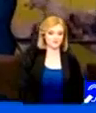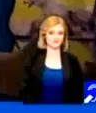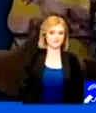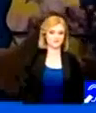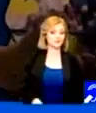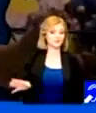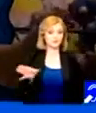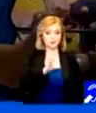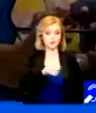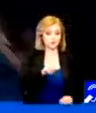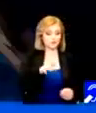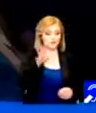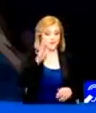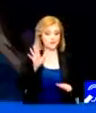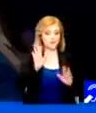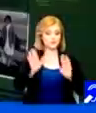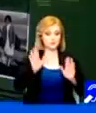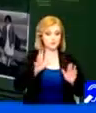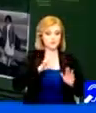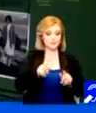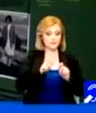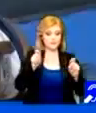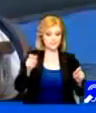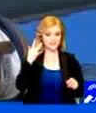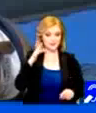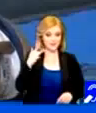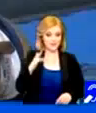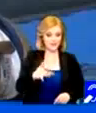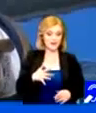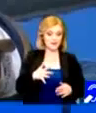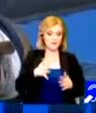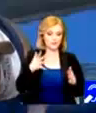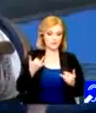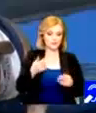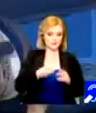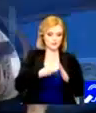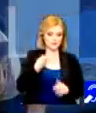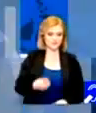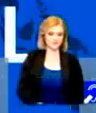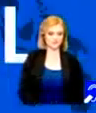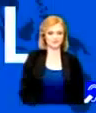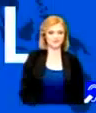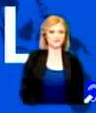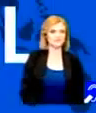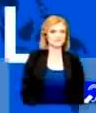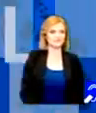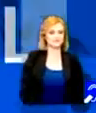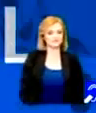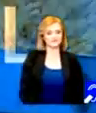unei expoziții deosebite deschise în California. Vă oferim toate detaliile imediat în Telejurnal.